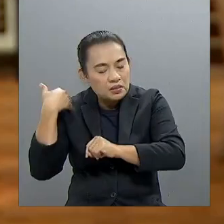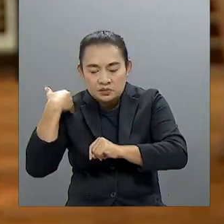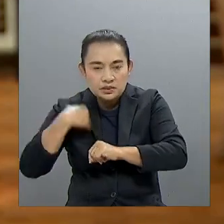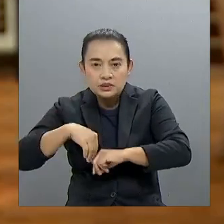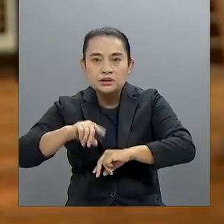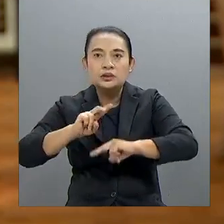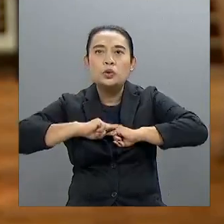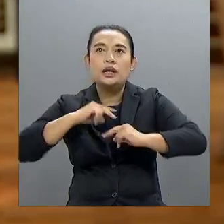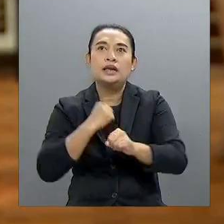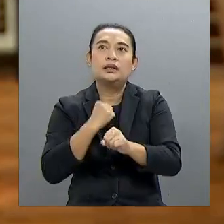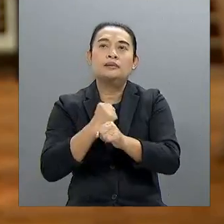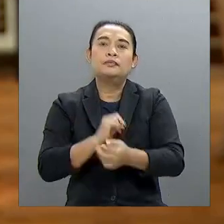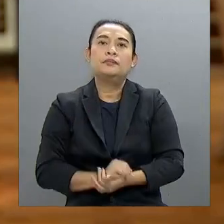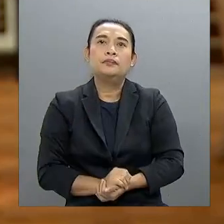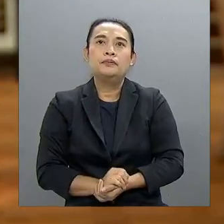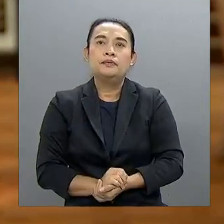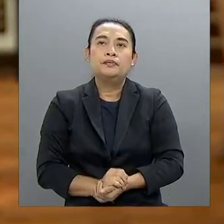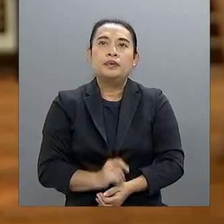แคสเตอร์อยากอยากจะเป็นเกมเมอร์อยากจะเป็นเกมแคสเตอร์อยากจะเป็นสตาร์ทหน้าเปรียบจะเป็นนายตัวเองครับfl